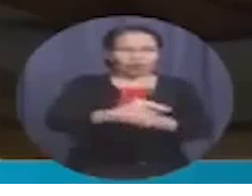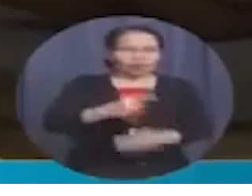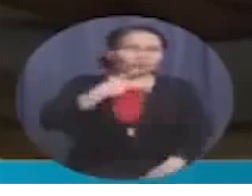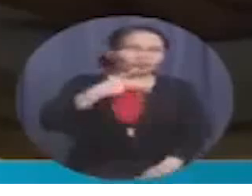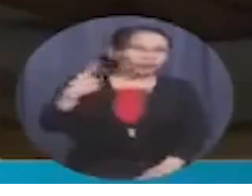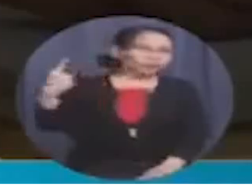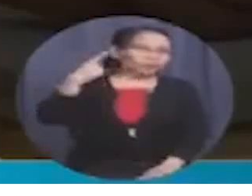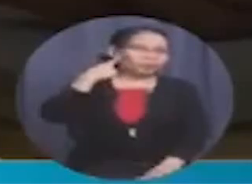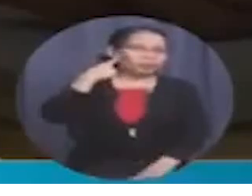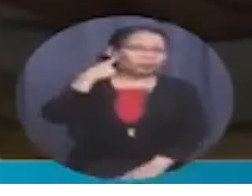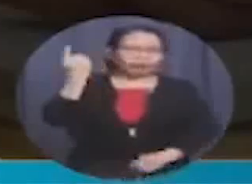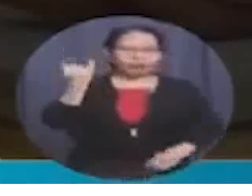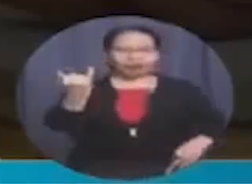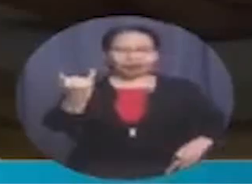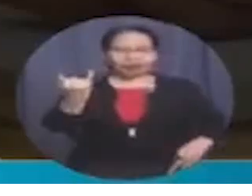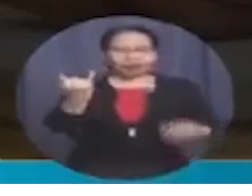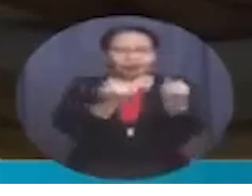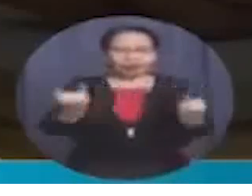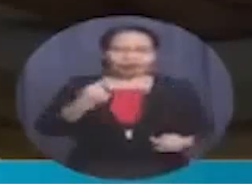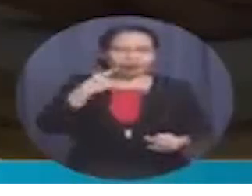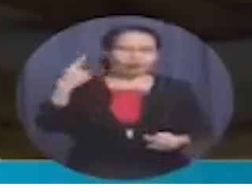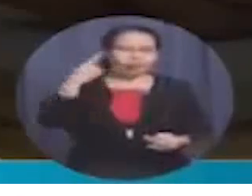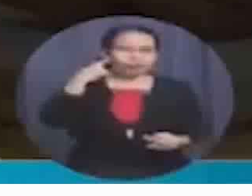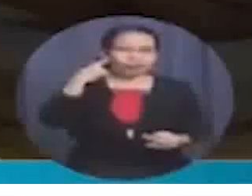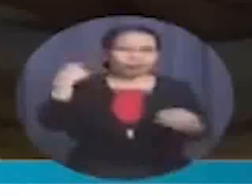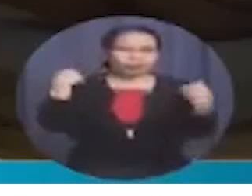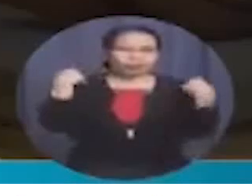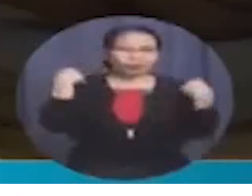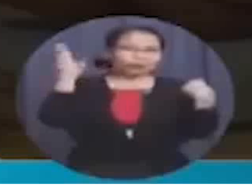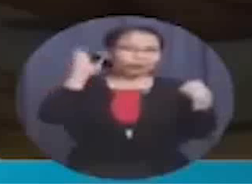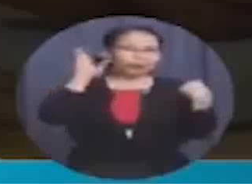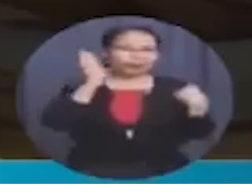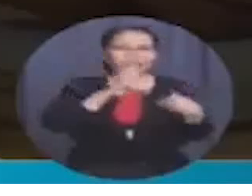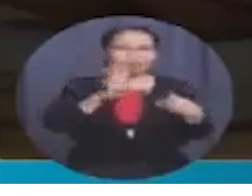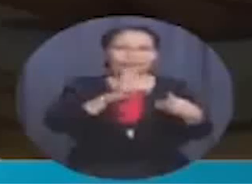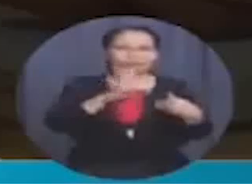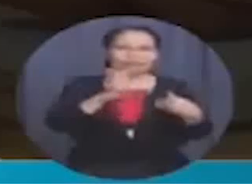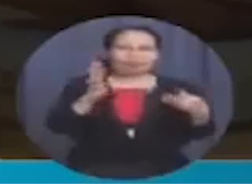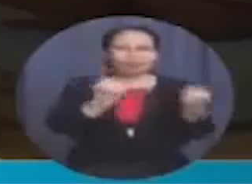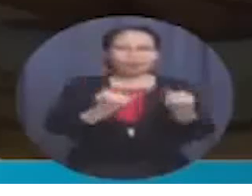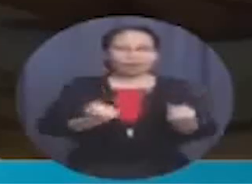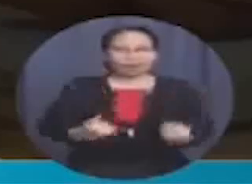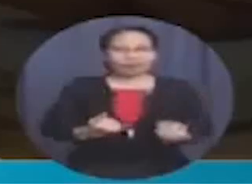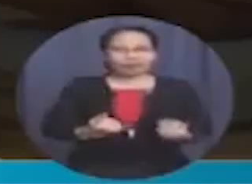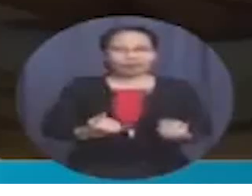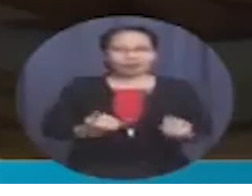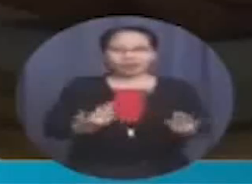mga piping Diyos-Diyusan. Amo pipi yan eh. Meron ka ba narinig nagsalita na yung mga Diyos-Diyusan na